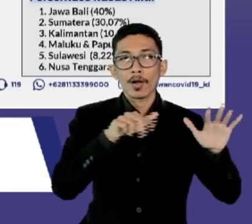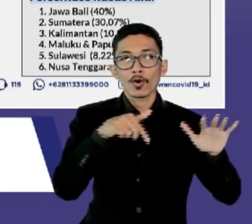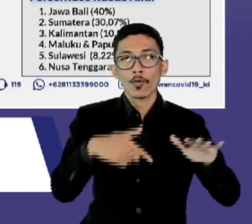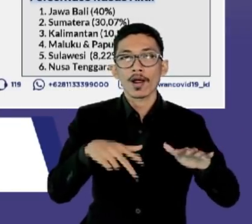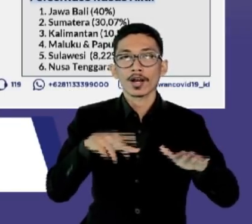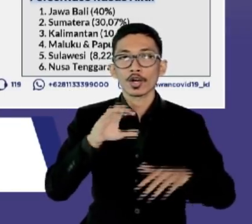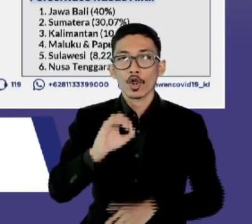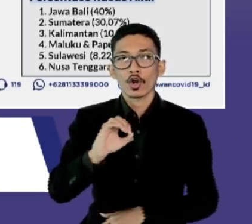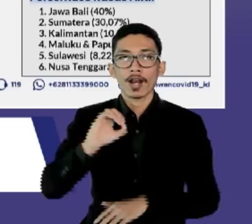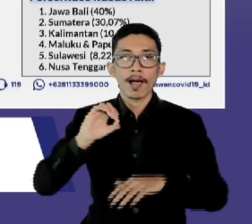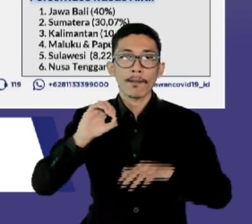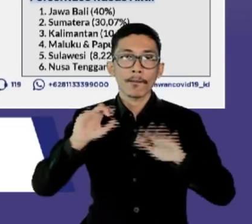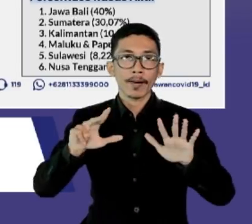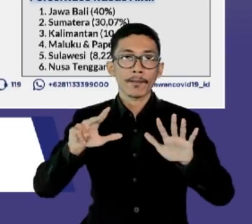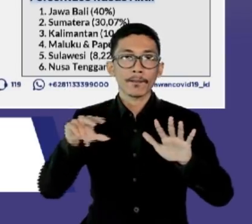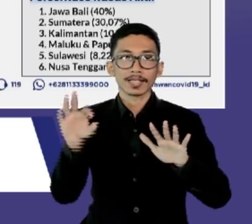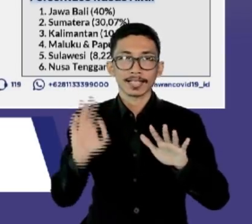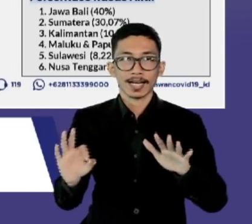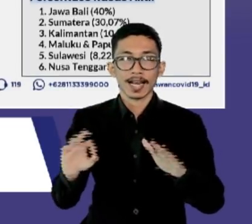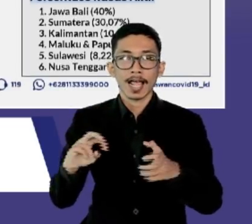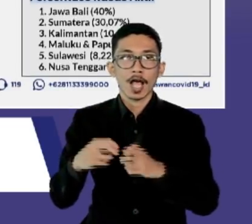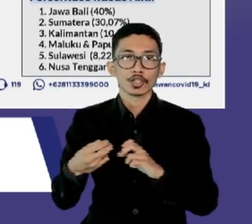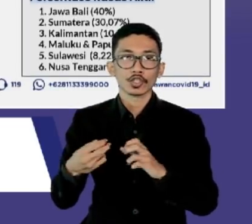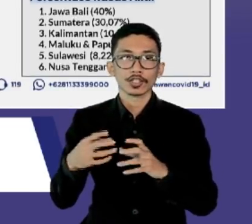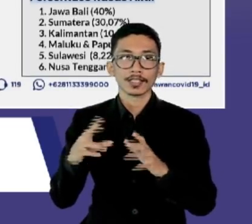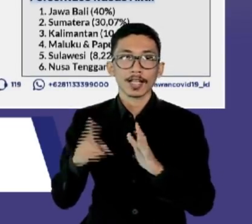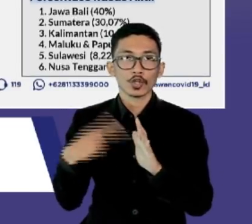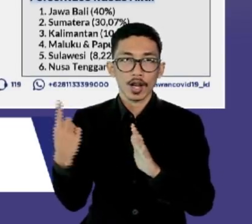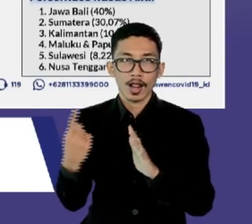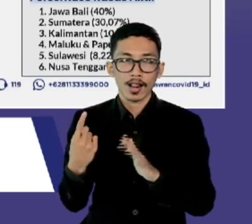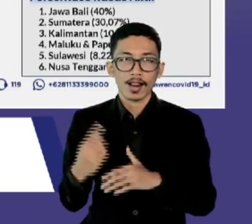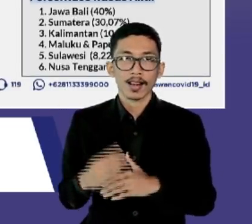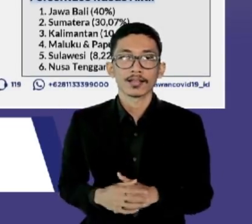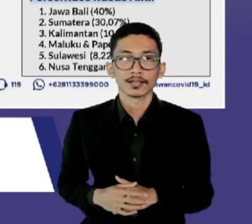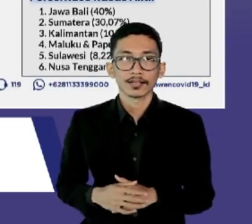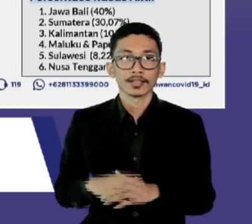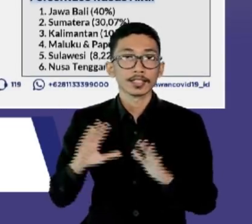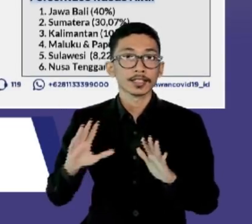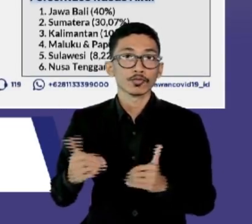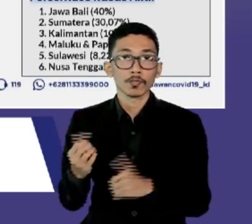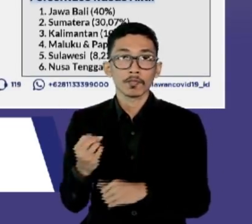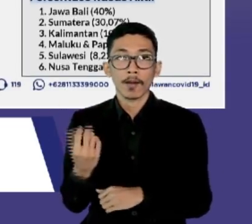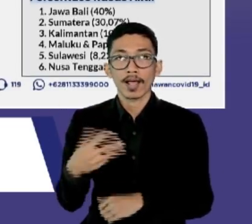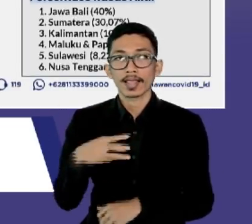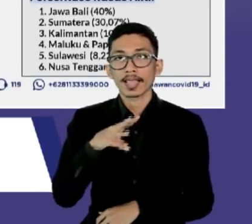8,08% dari total kasus nasional. Total kesembuhannya sebanyak